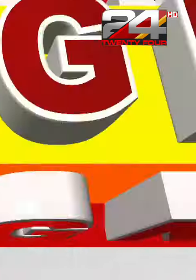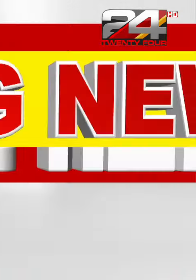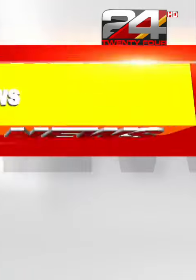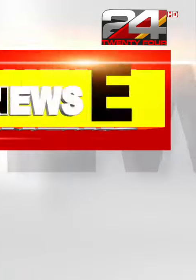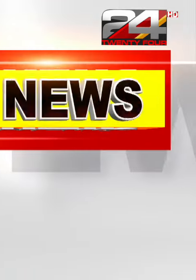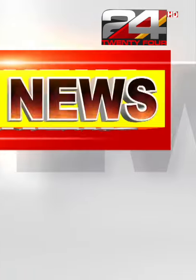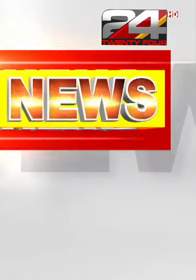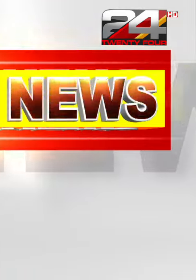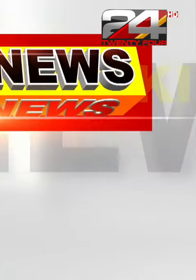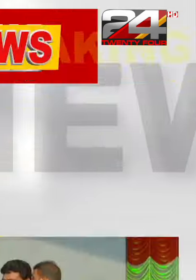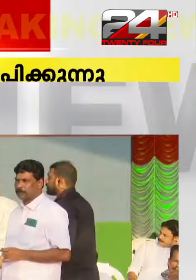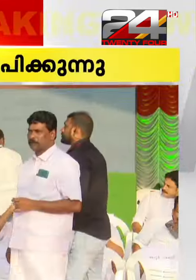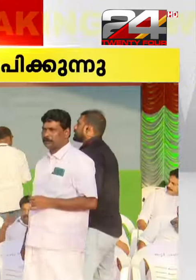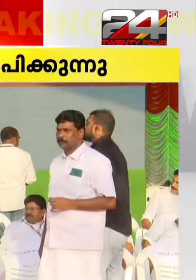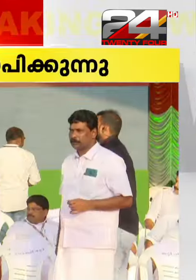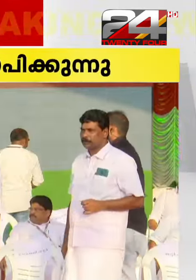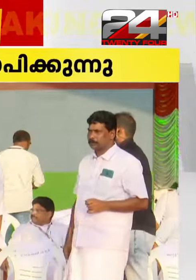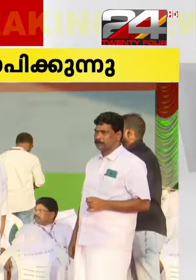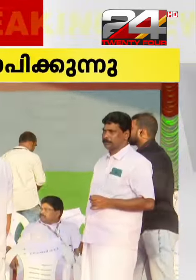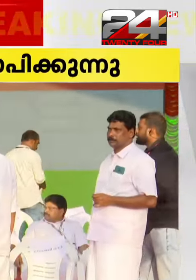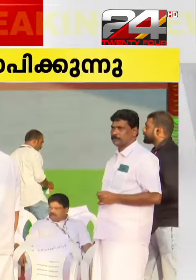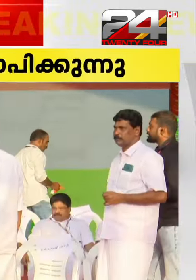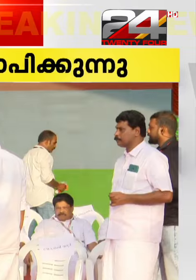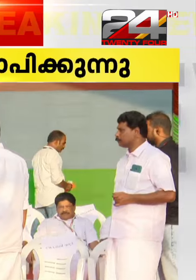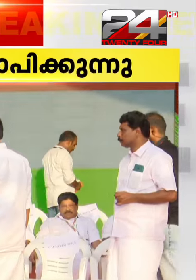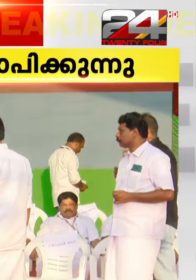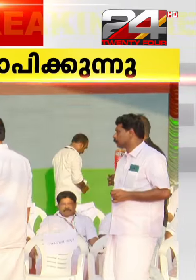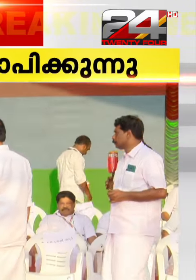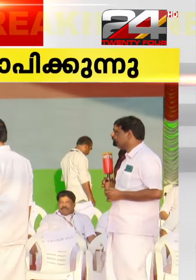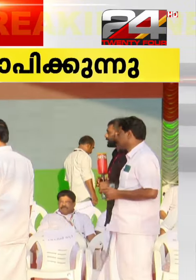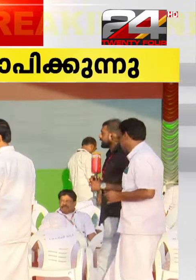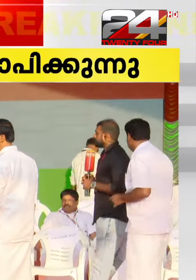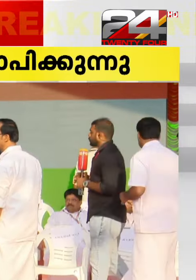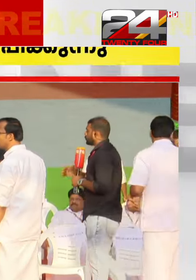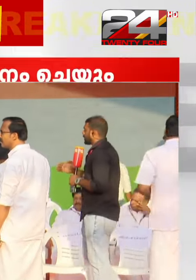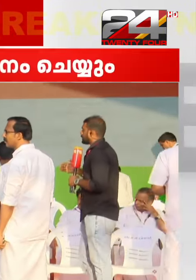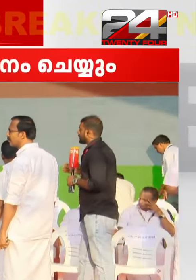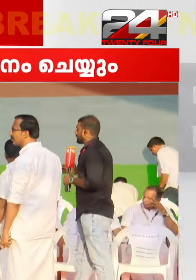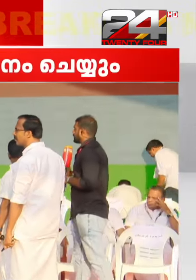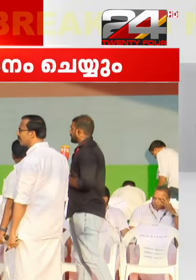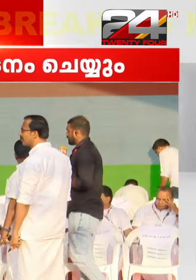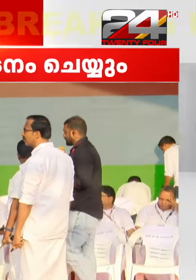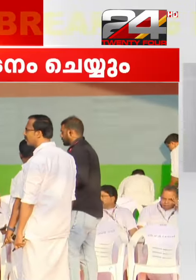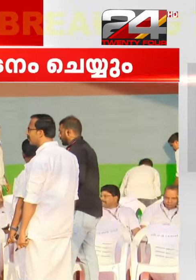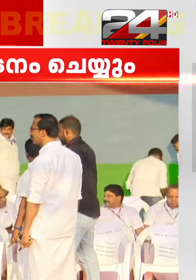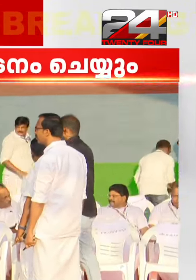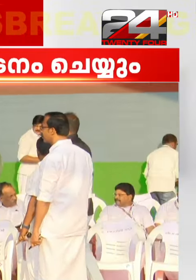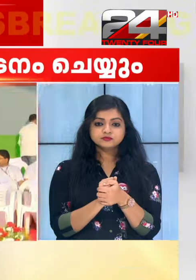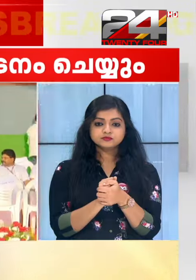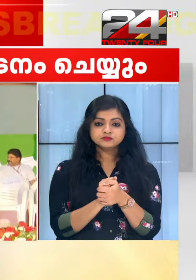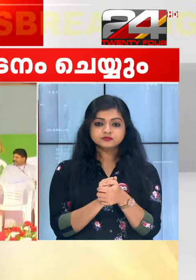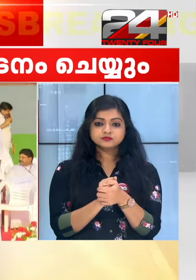കെ എസ് യു, അതേപോലെ തന്നെ കോൺഗ്രസിന്റെ പ്രധാനപ്പെട്ട സംസ്ഥാന എല്ലാ നേതാക്കളും ഇവിടെ എത്തിക്കൊണ്ടിരിക്കുകയാണ്. അവരെ അതിന്റെ പ്രാഥമികമായിട്ടുള്ള